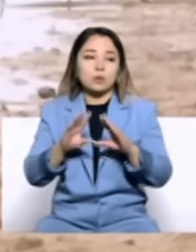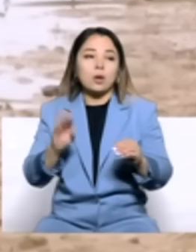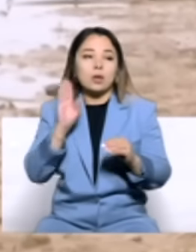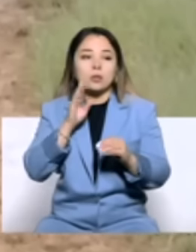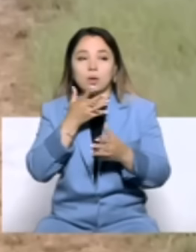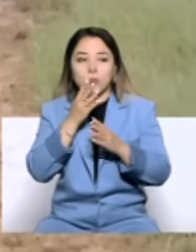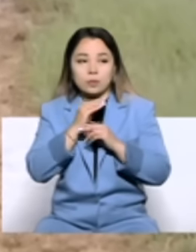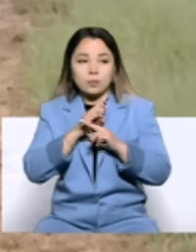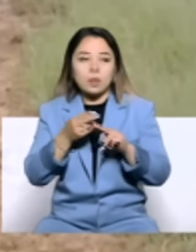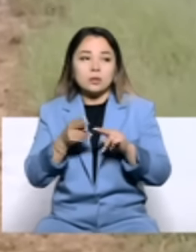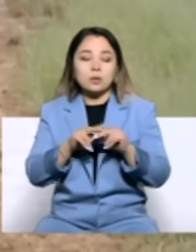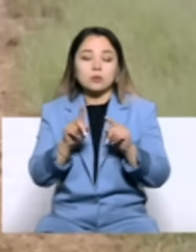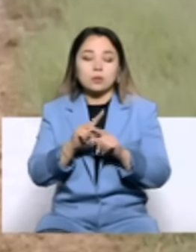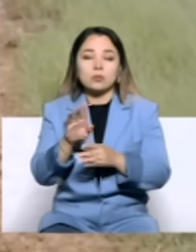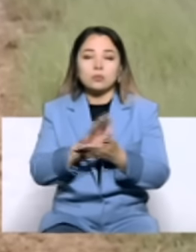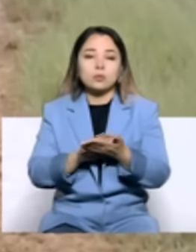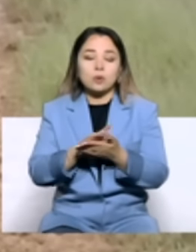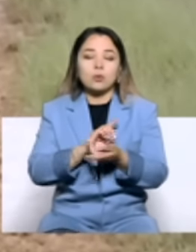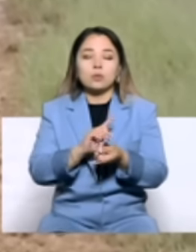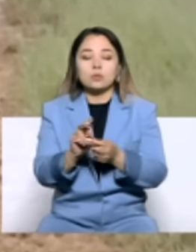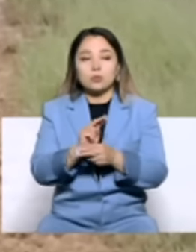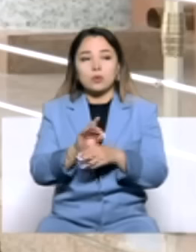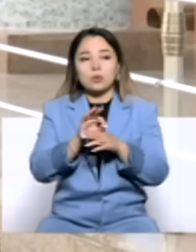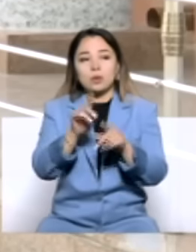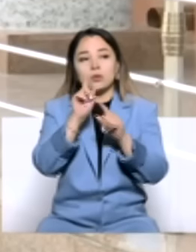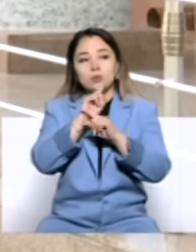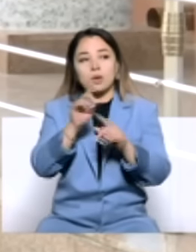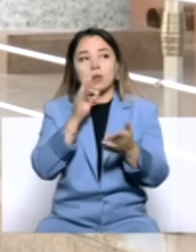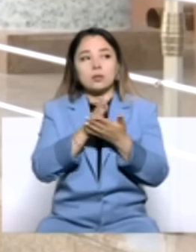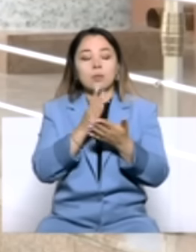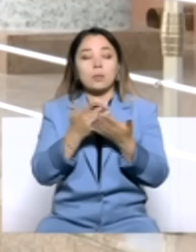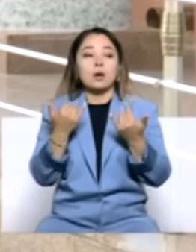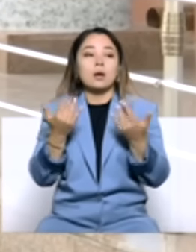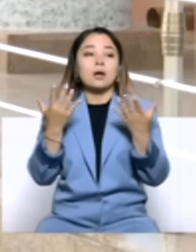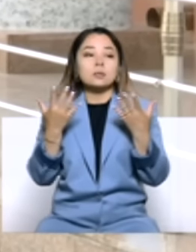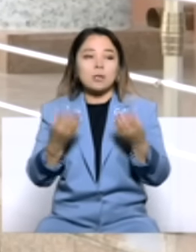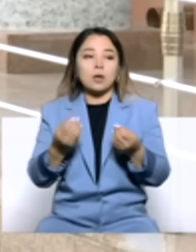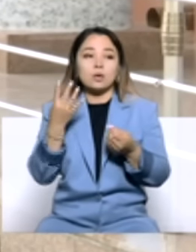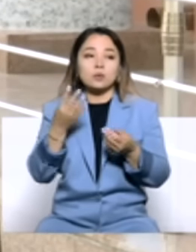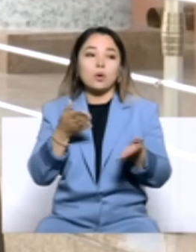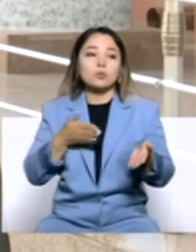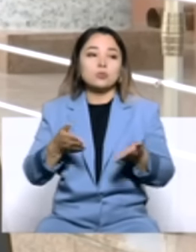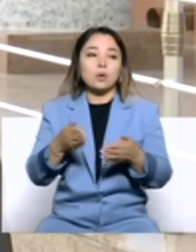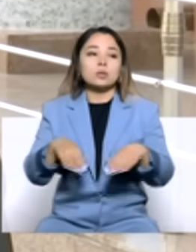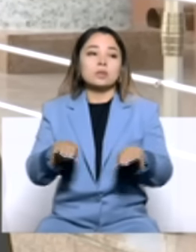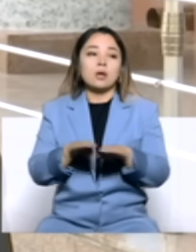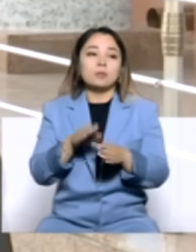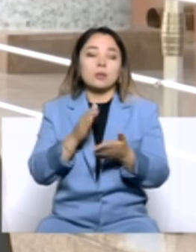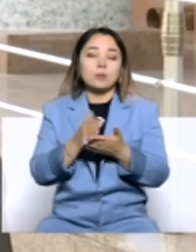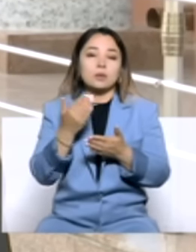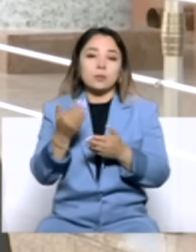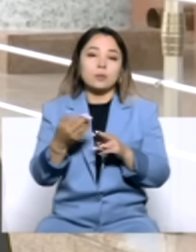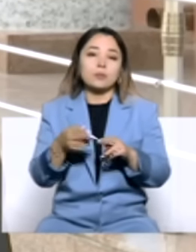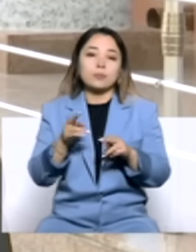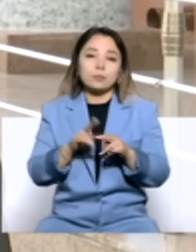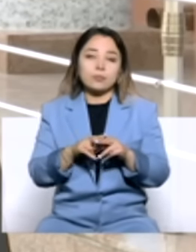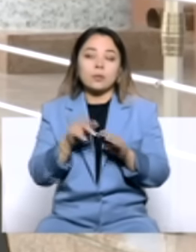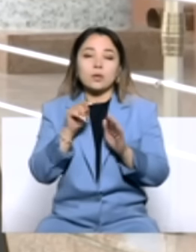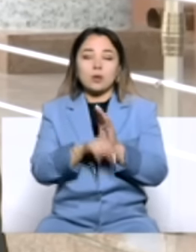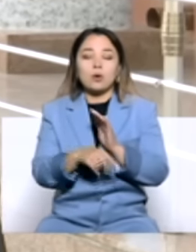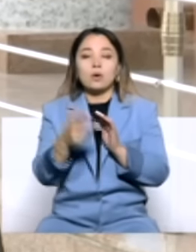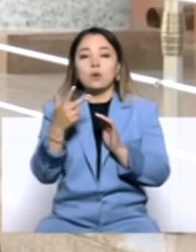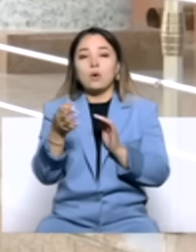кейбір бөліктері биыл мүлде жөнделмеуі де мүмкін. Қазіргі кезде 4 жол жабық тұр. Оның ішінде